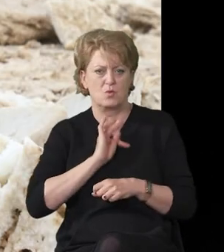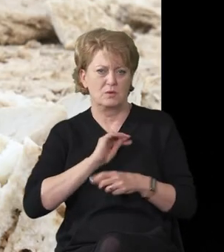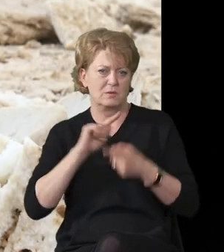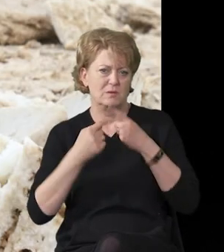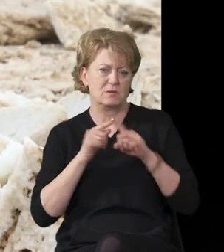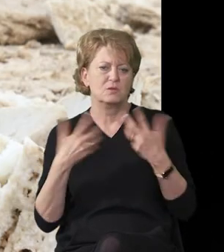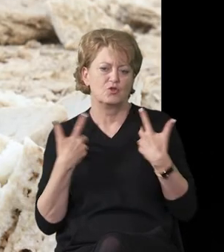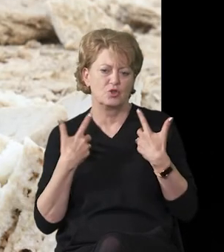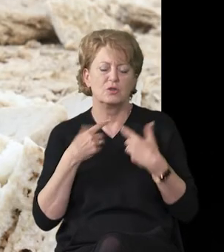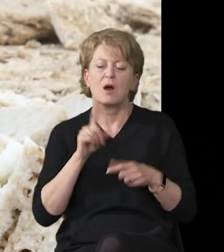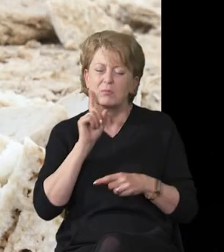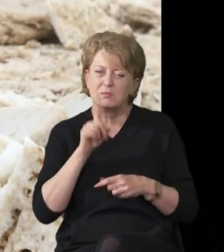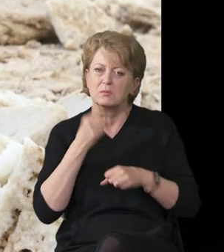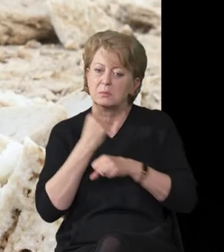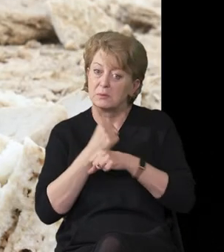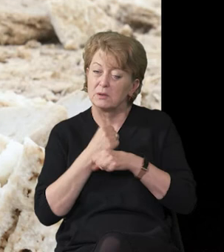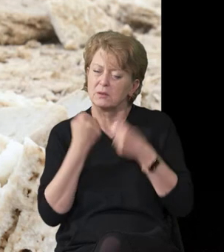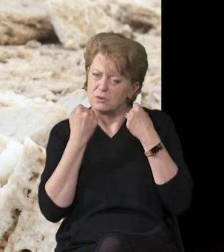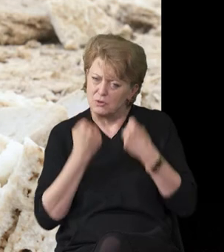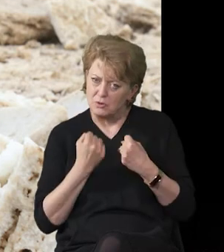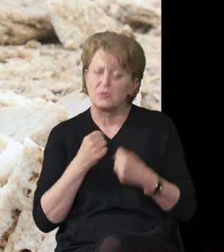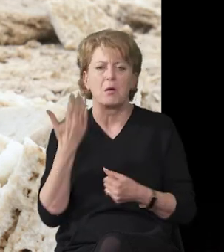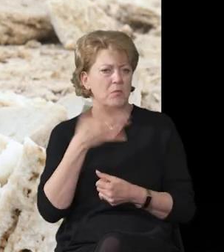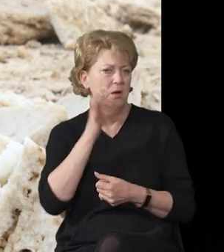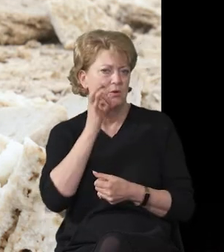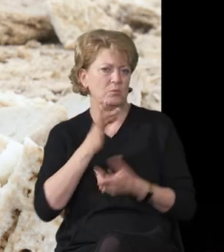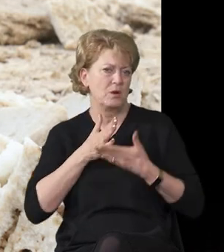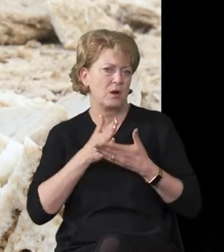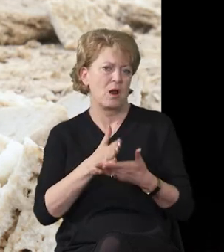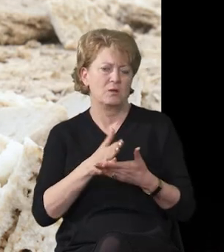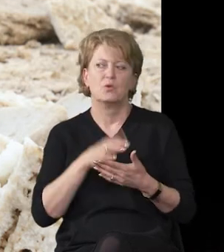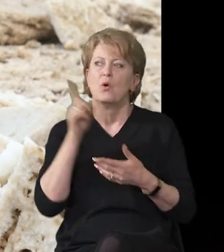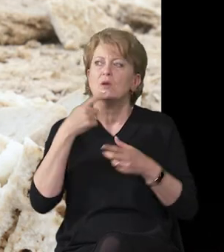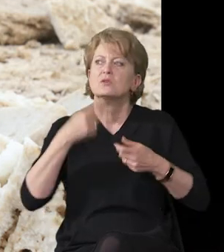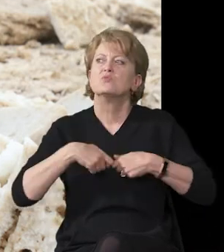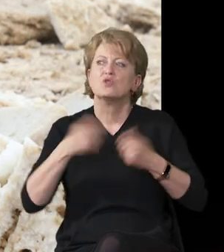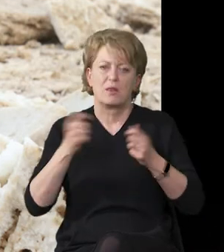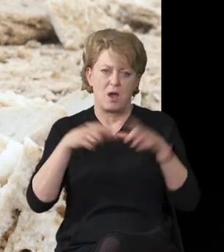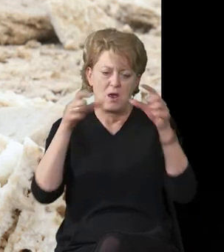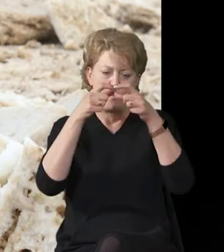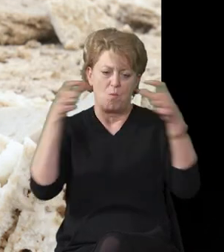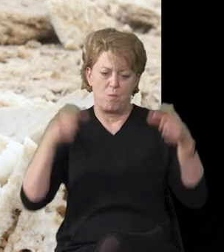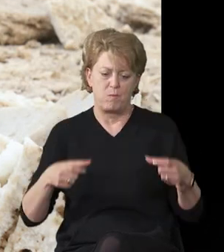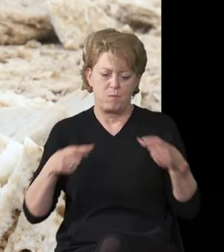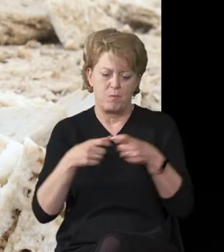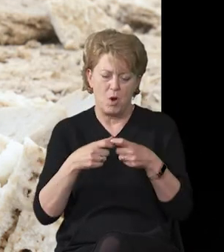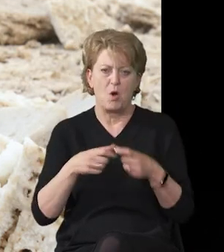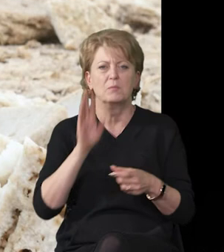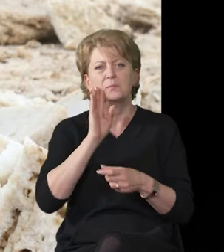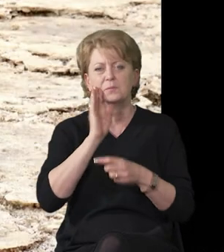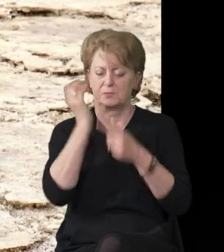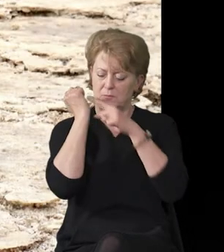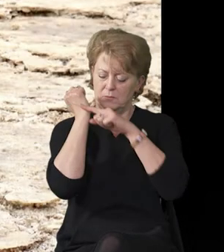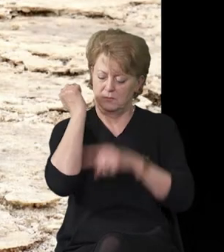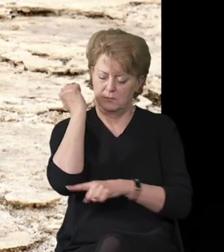ciężka, oni sobie tutaj świetnie radzą. Sól sprzedaje się właśnie w takich blokach o długości mniej więcej jednego łokcia